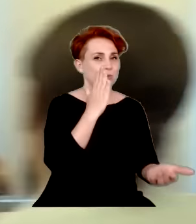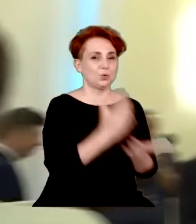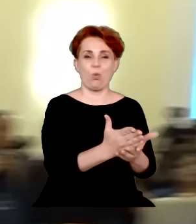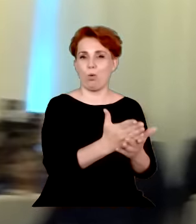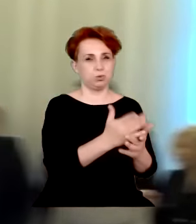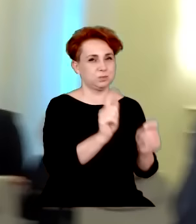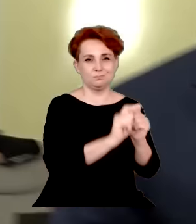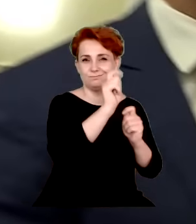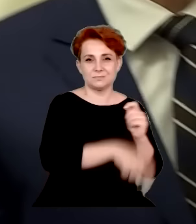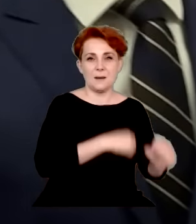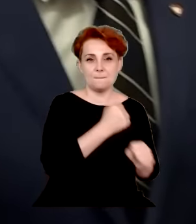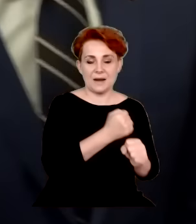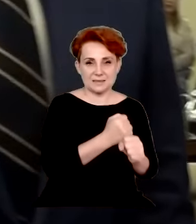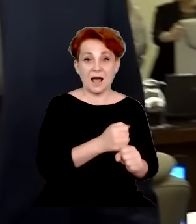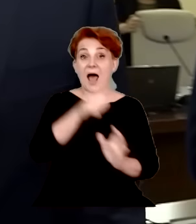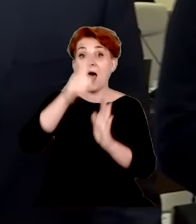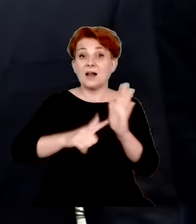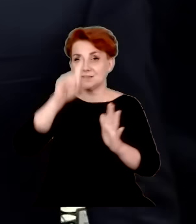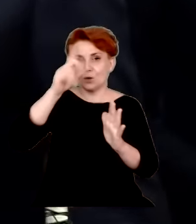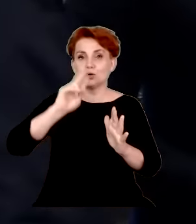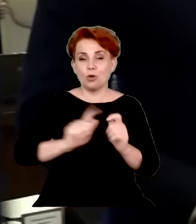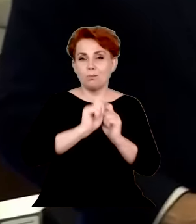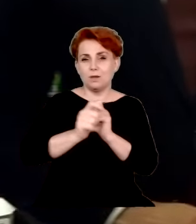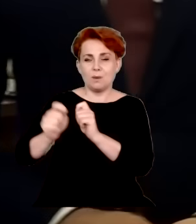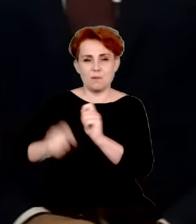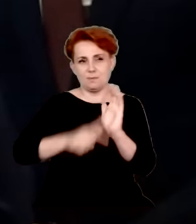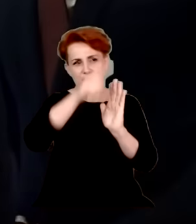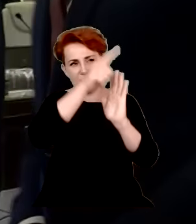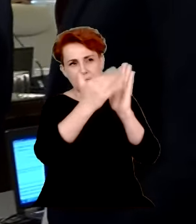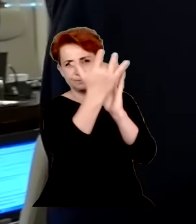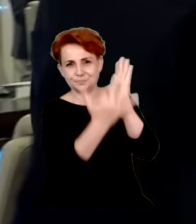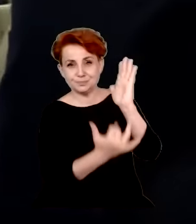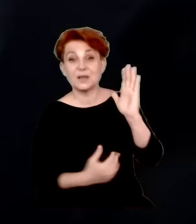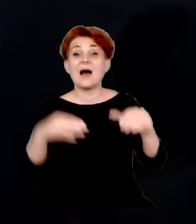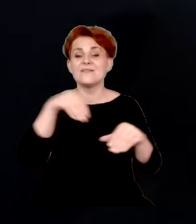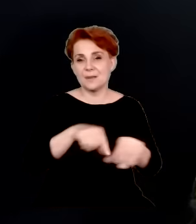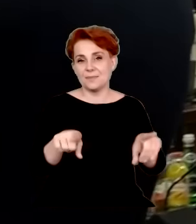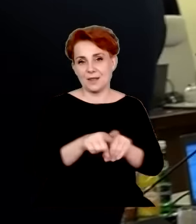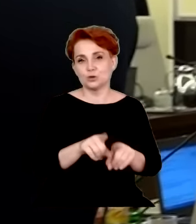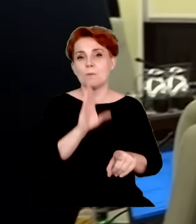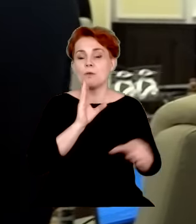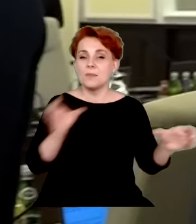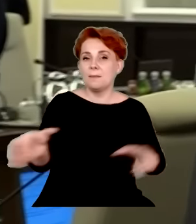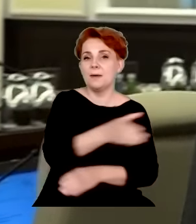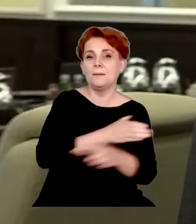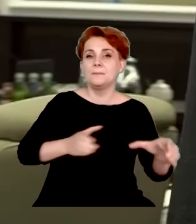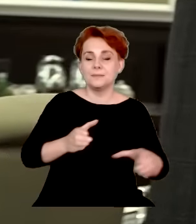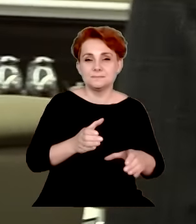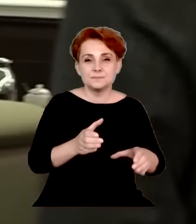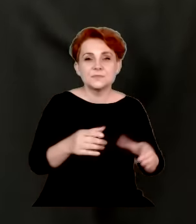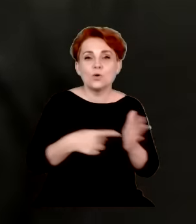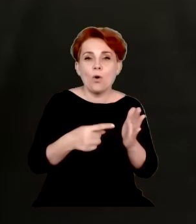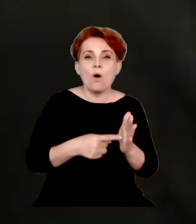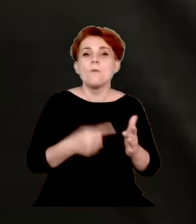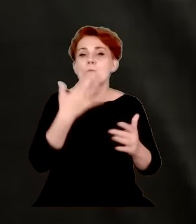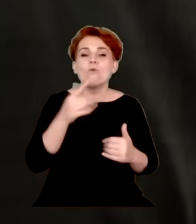technologii. Lista ludzi do wyrzucenia ma być podobno dużo dłuższa, a wśród przeznaczonych do wymiany wymienia się na sejmowych korytarzach m.in. ministra